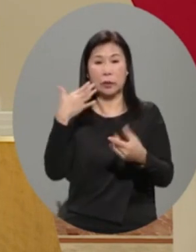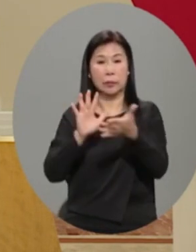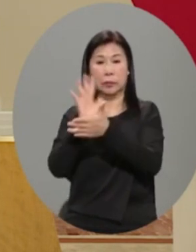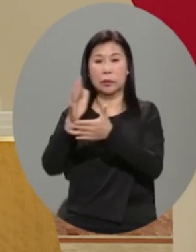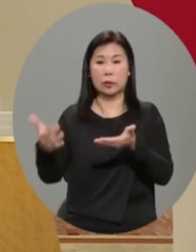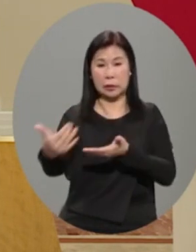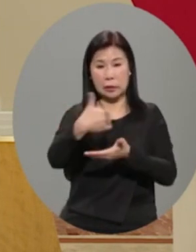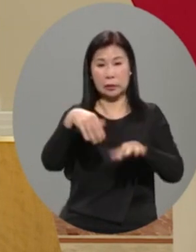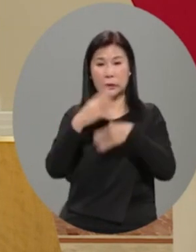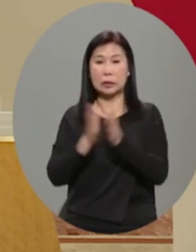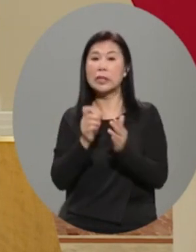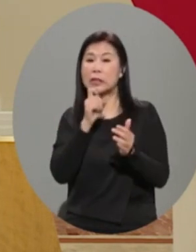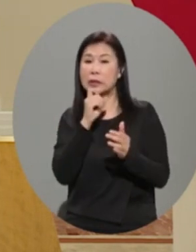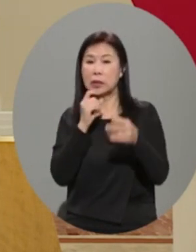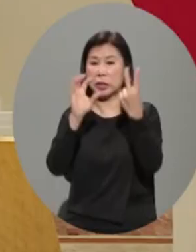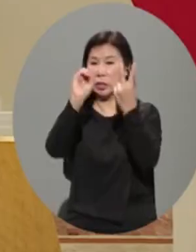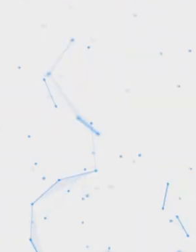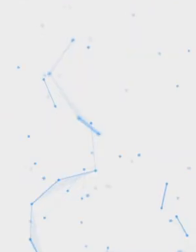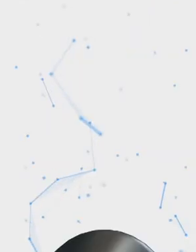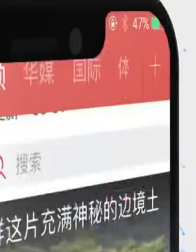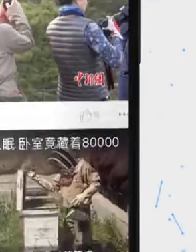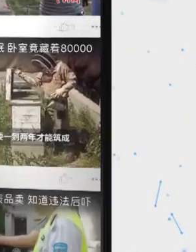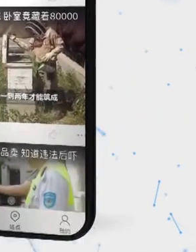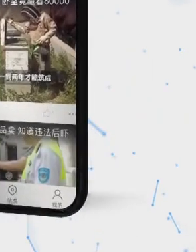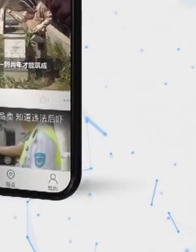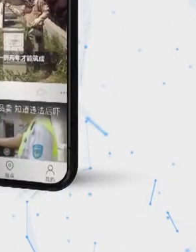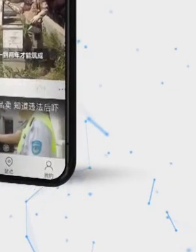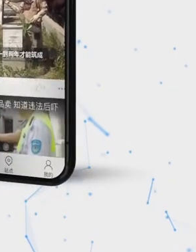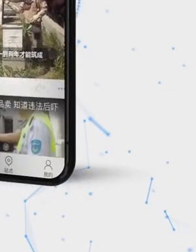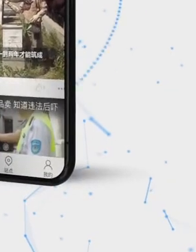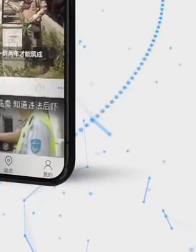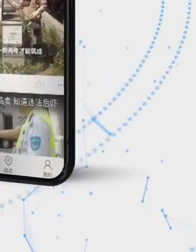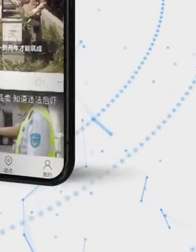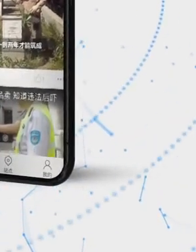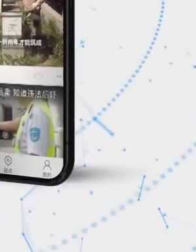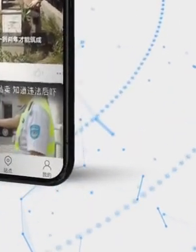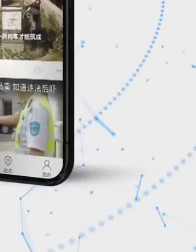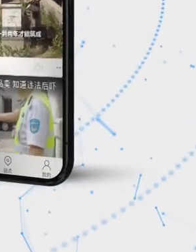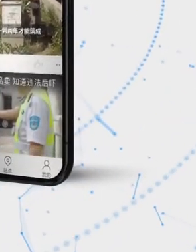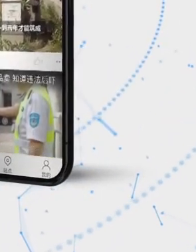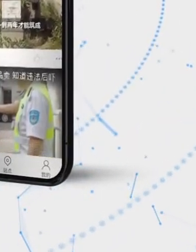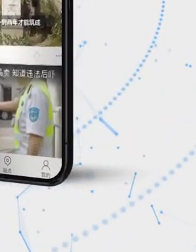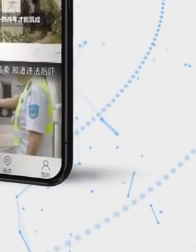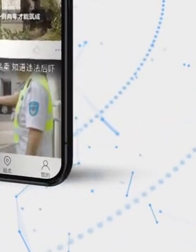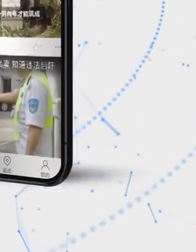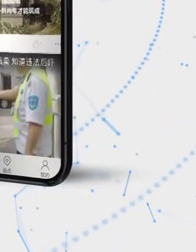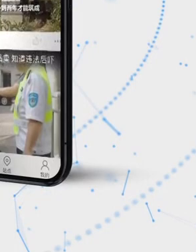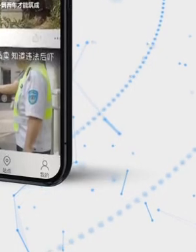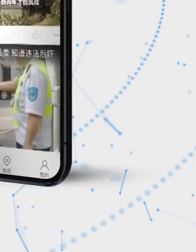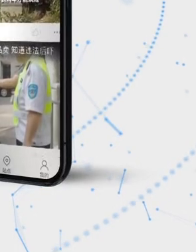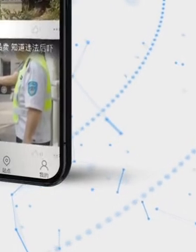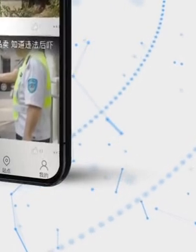年收回的只有20公頃。 更多精彩尽在中国新闻网客户端。